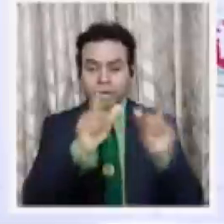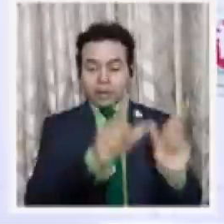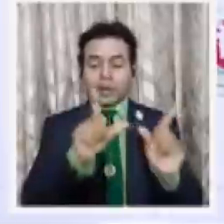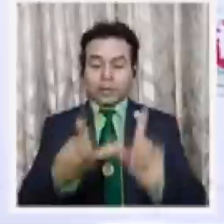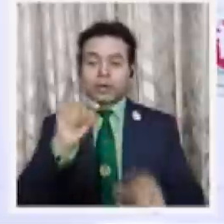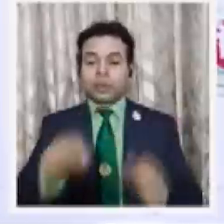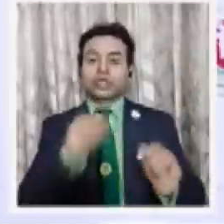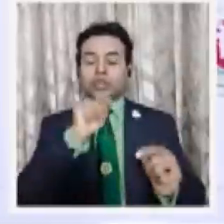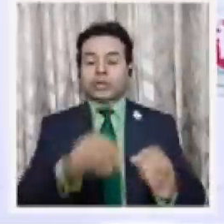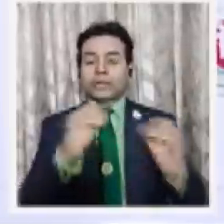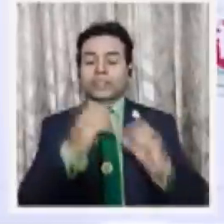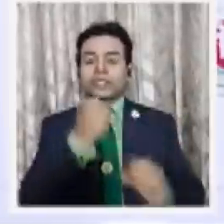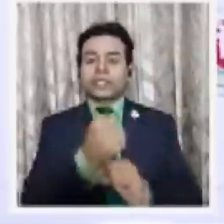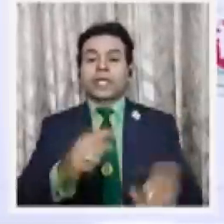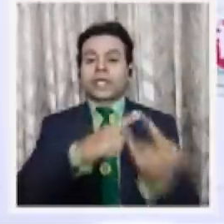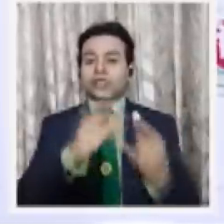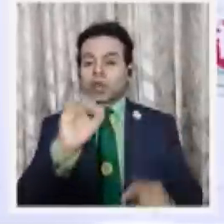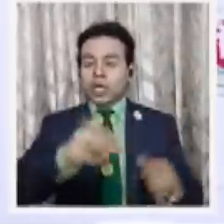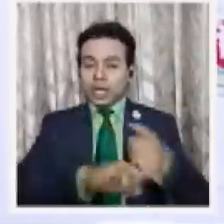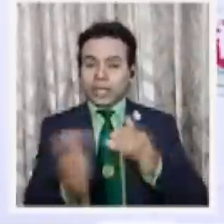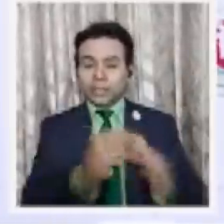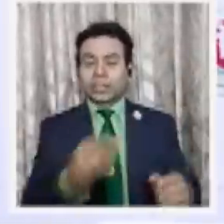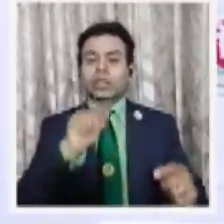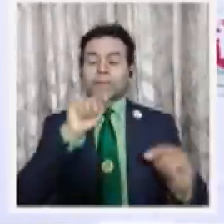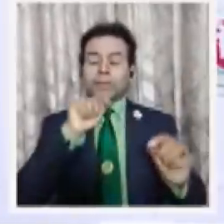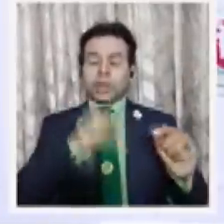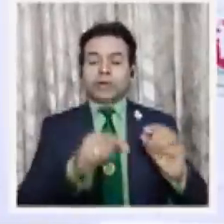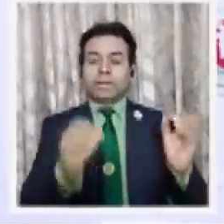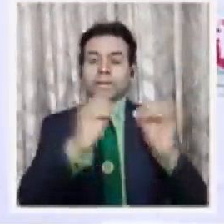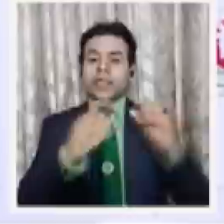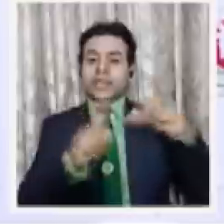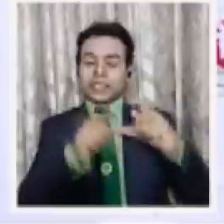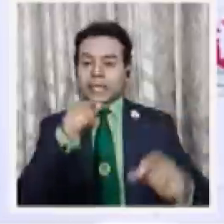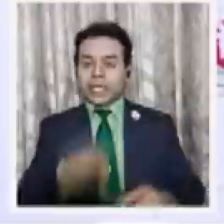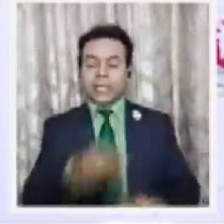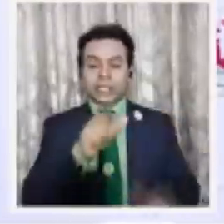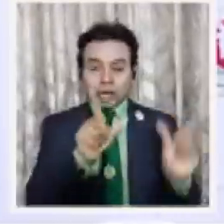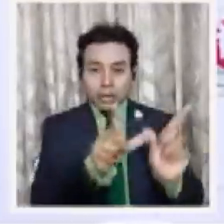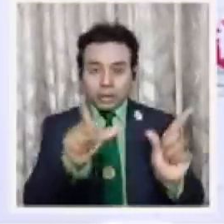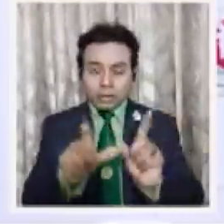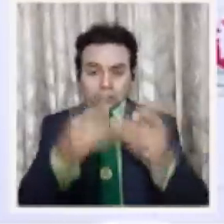করোনা বিষয়ে অভিযোগ প্রেরণের জন্য একটি লিঙ্ক আছে, যেটি